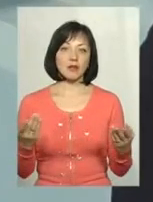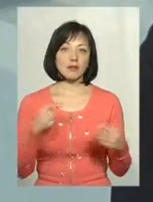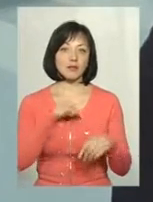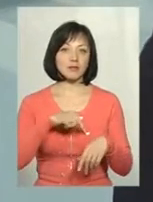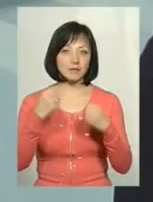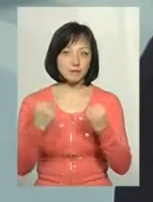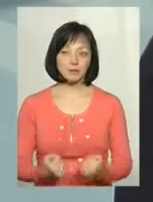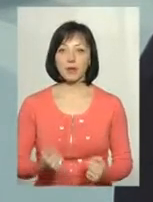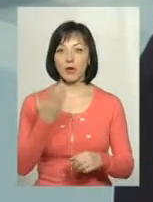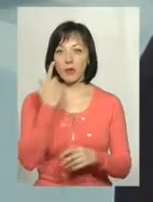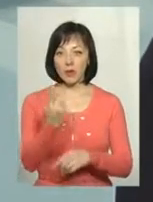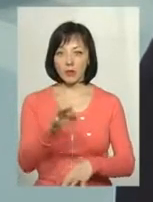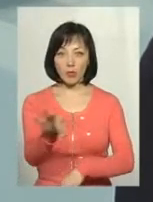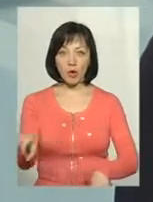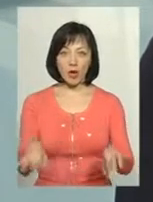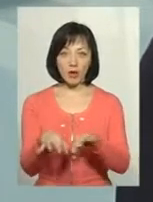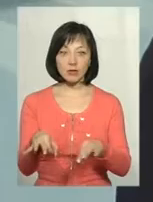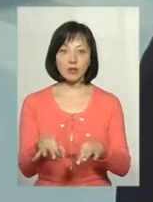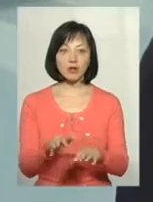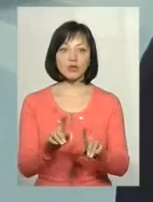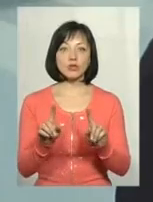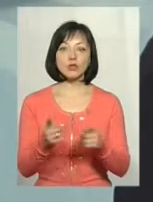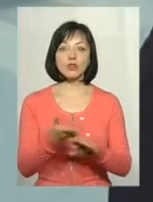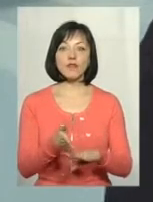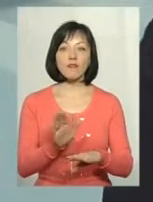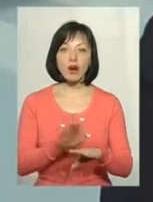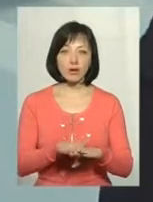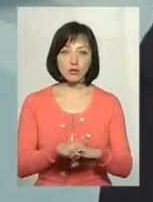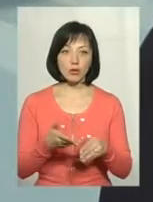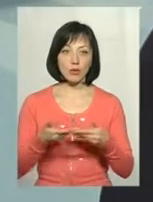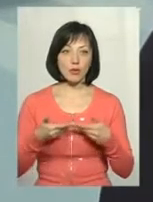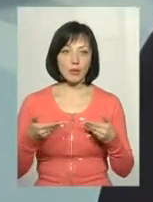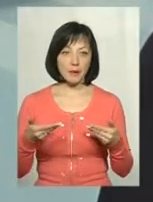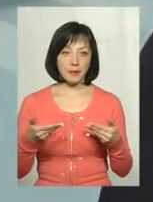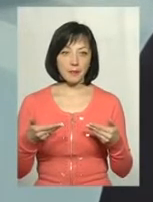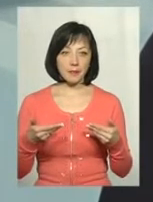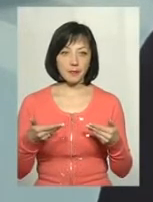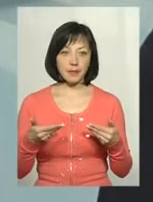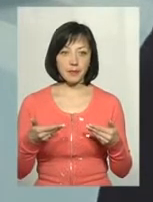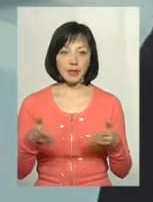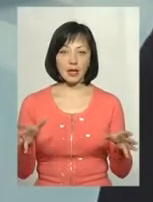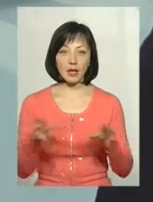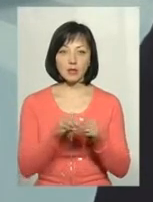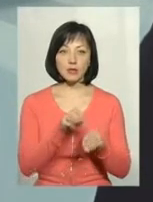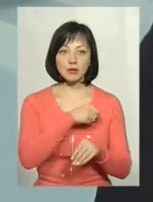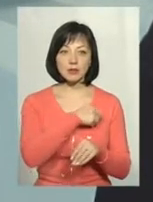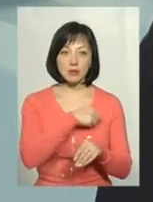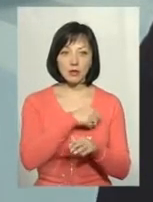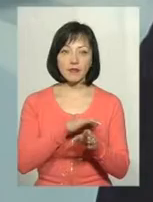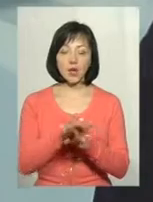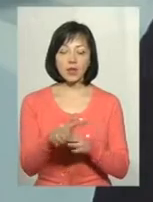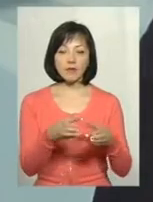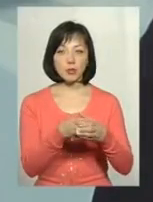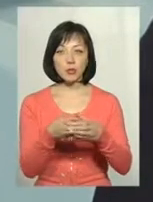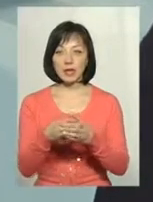З одним з проєктів дійсно прийшлося надзвичайно важко, тому що ми разом з депутатським корпусом, з виконавчим